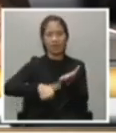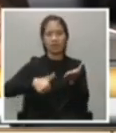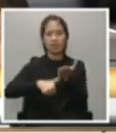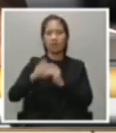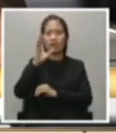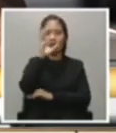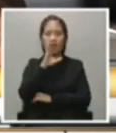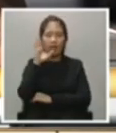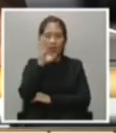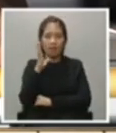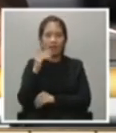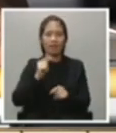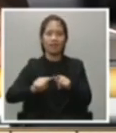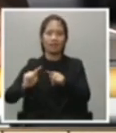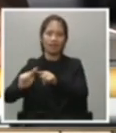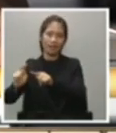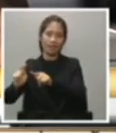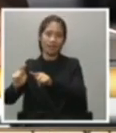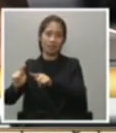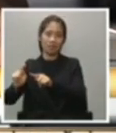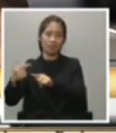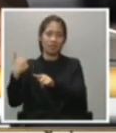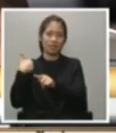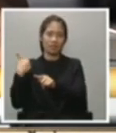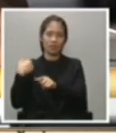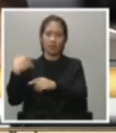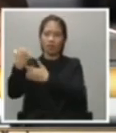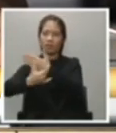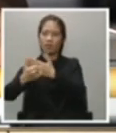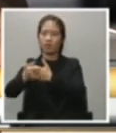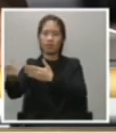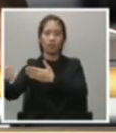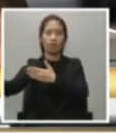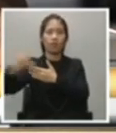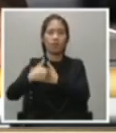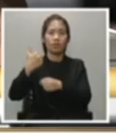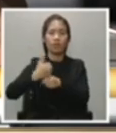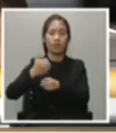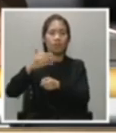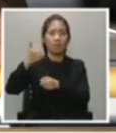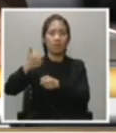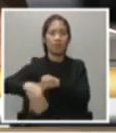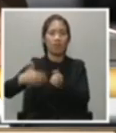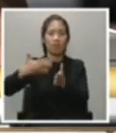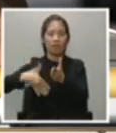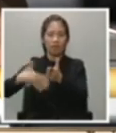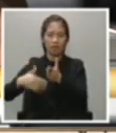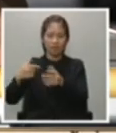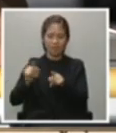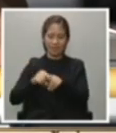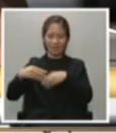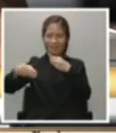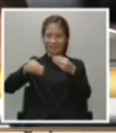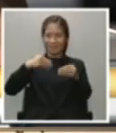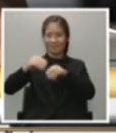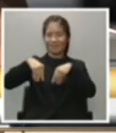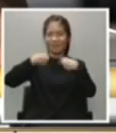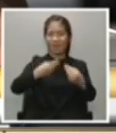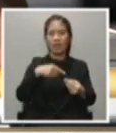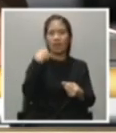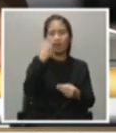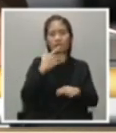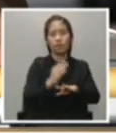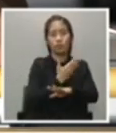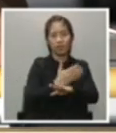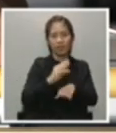ที่กีดกันการค้าที่จะเข้ามาจากต่างชาติโดยเอื้อให้เจ้าตลาดในประเทศได้ผลประโยช